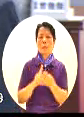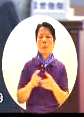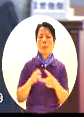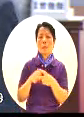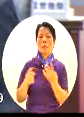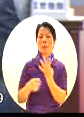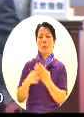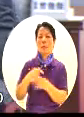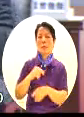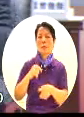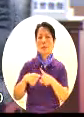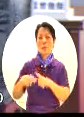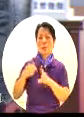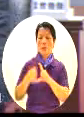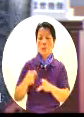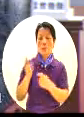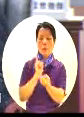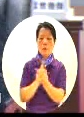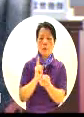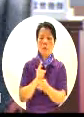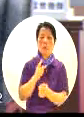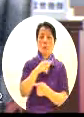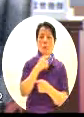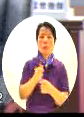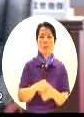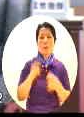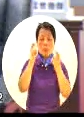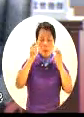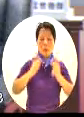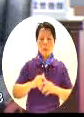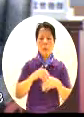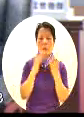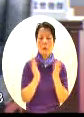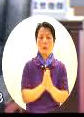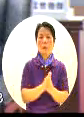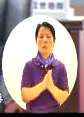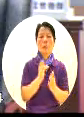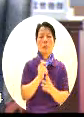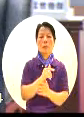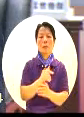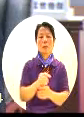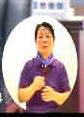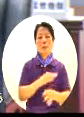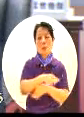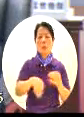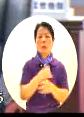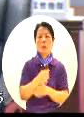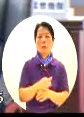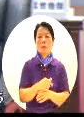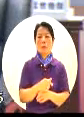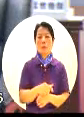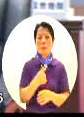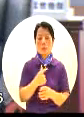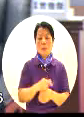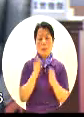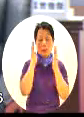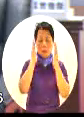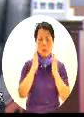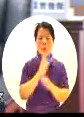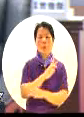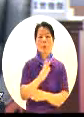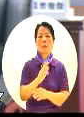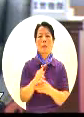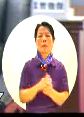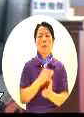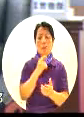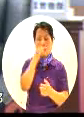我相信这对高雄整体经济来讲是一个非常非常的一个正面哈